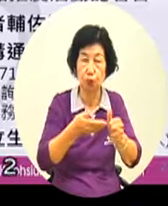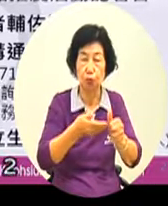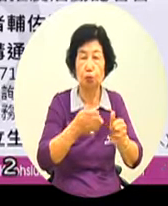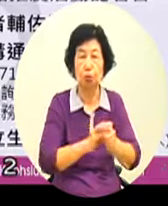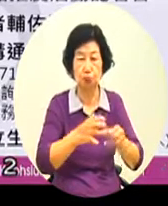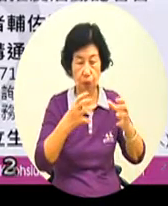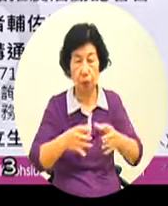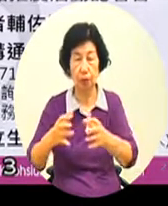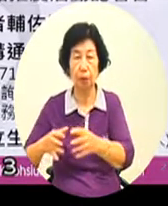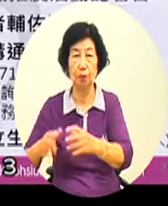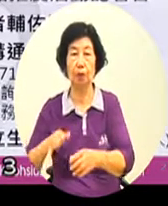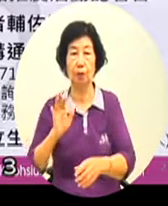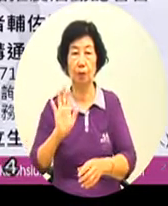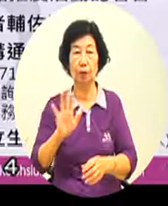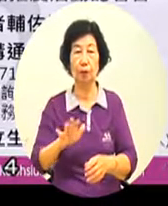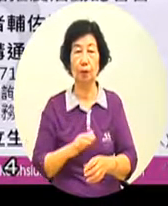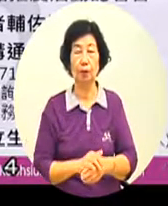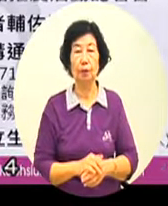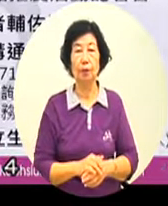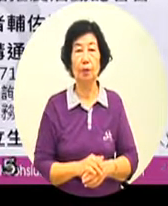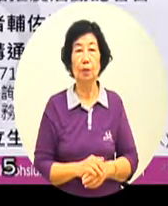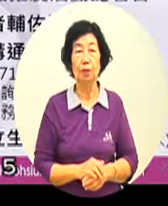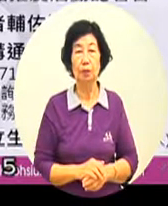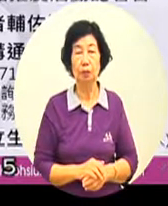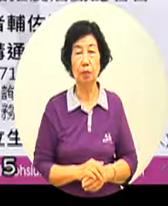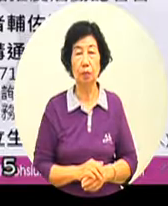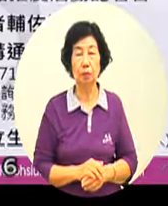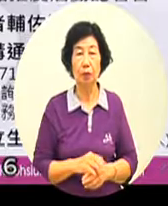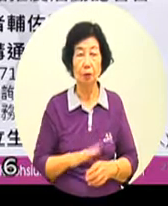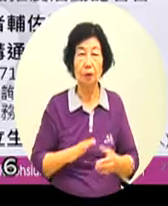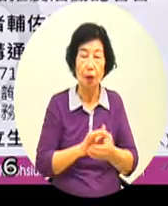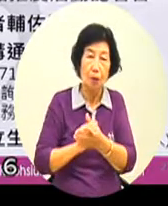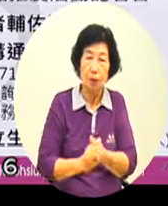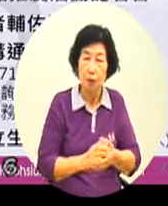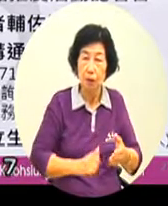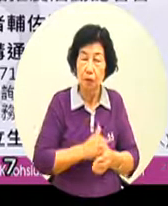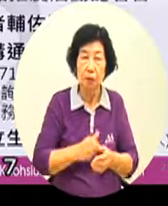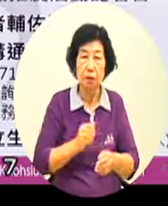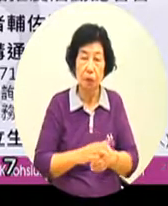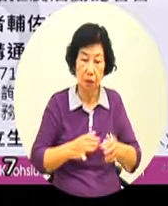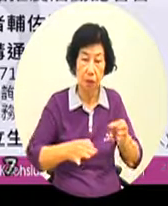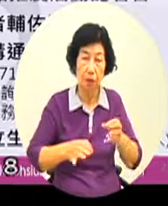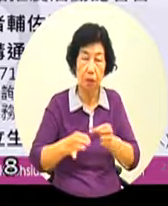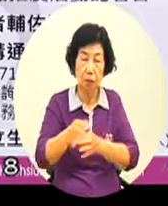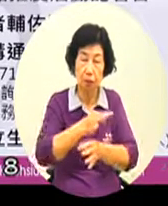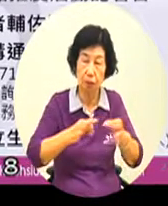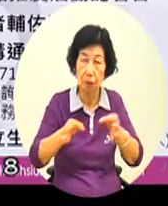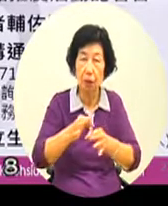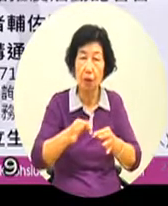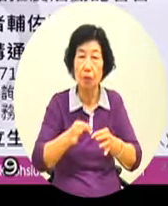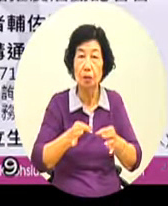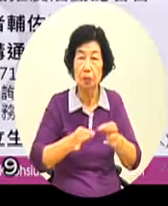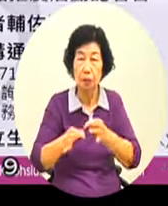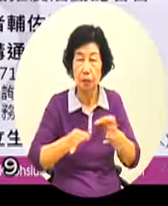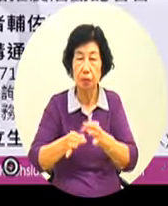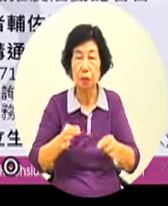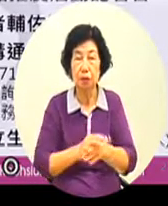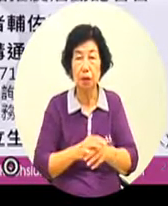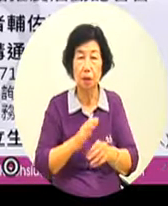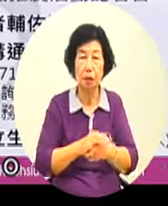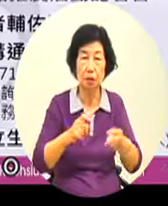有我们不管是友善商家或者是那个公益商品的这个部分，也都是我